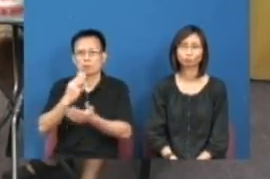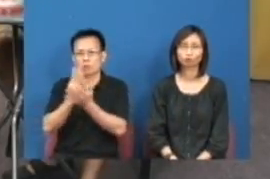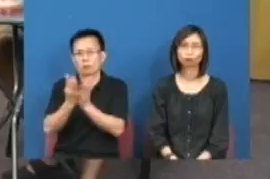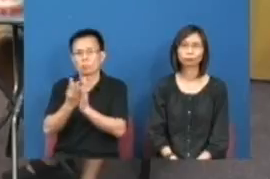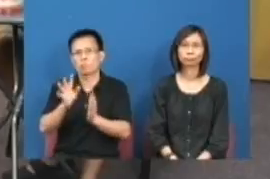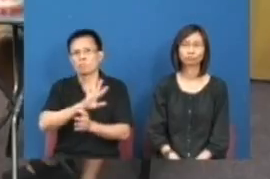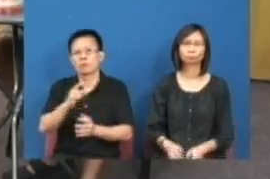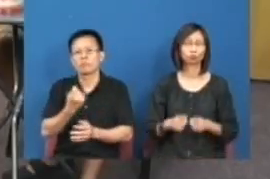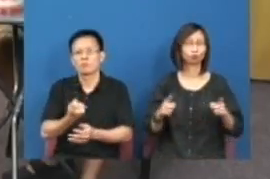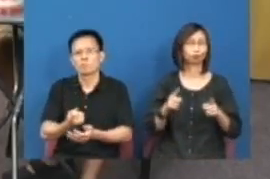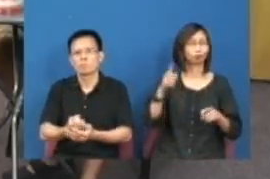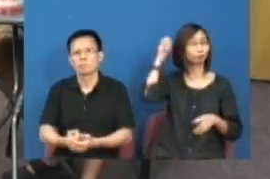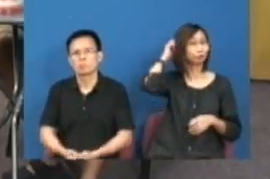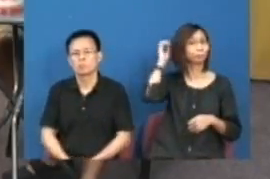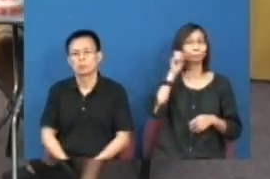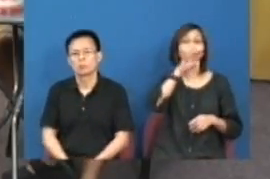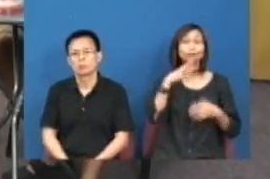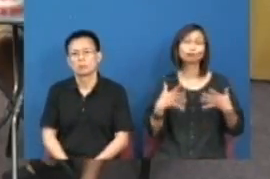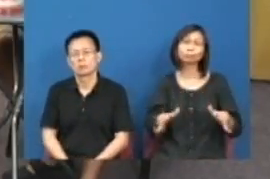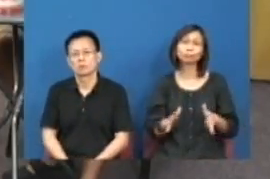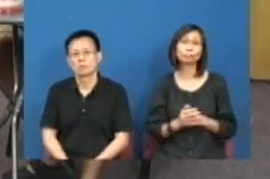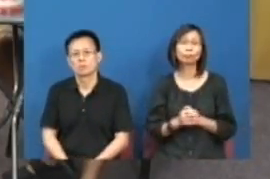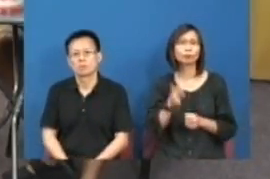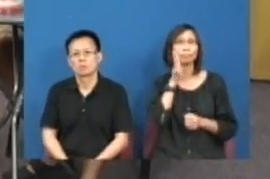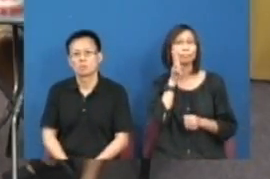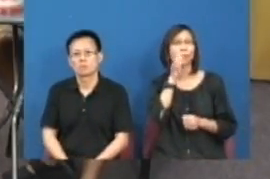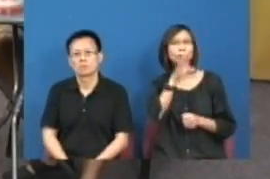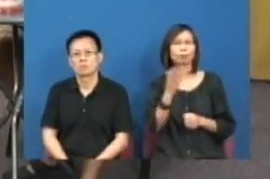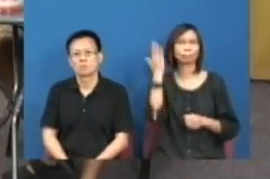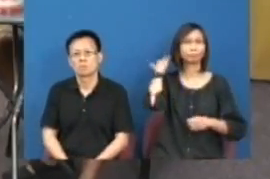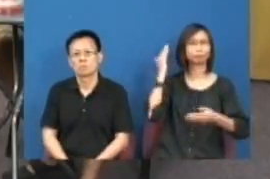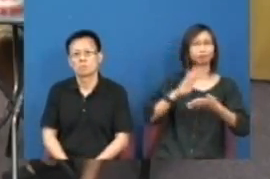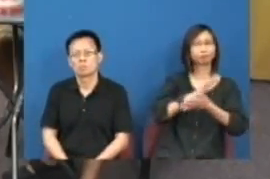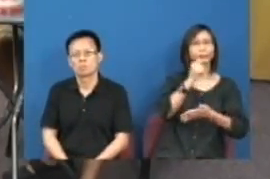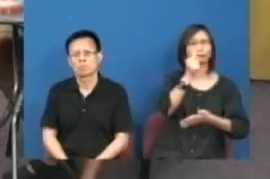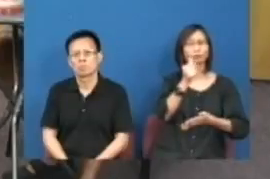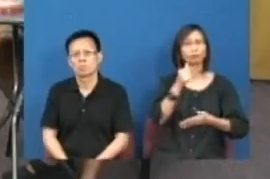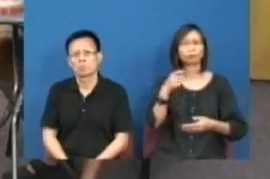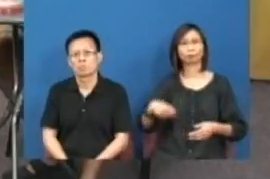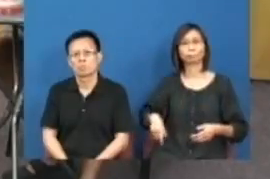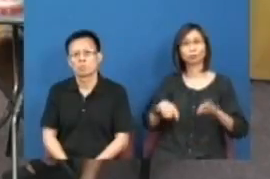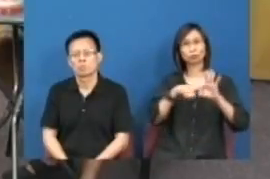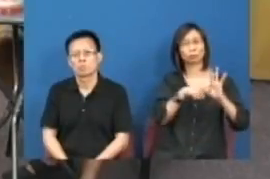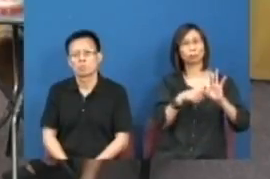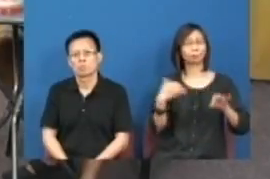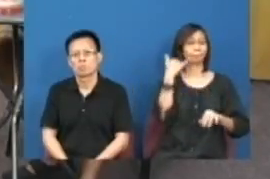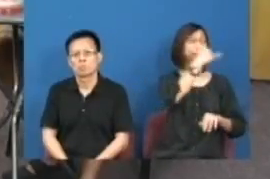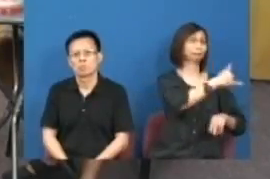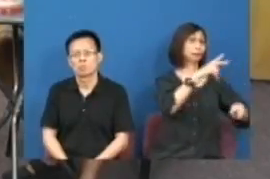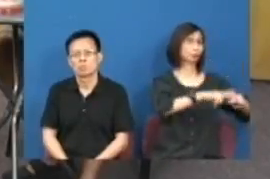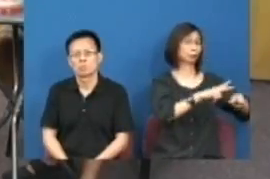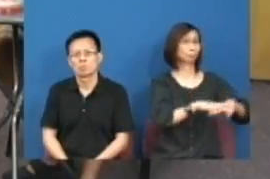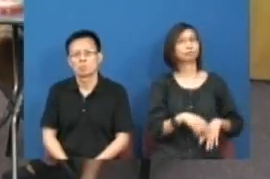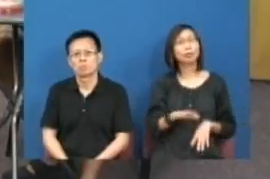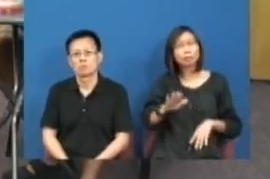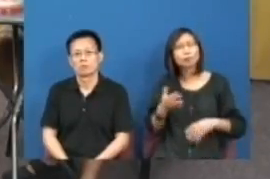咁啱頭先長毛講過就係話，即係如果你話哦，十年前講法就係冇錢翻大陸住，咁你深圳住，你買唔買得起，或者租唔